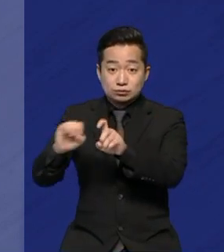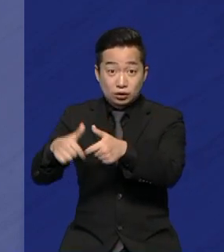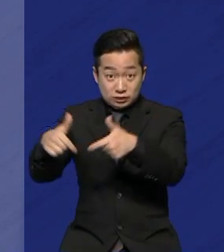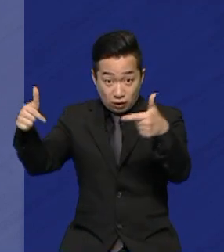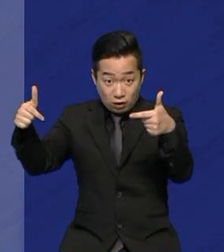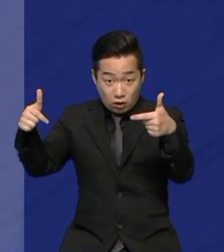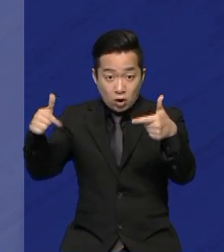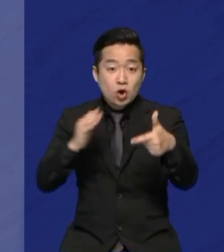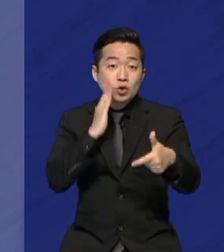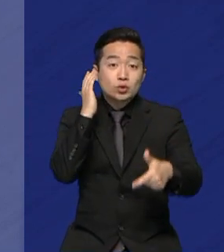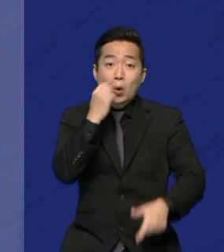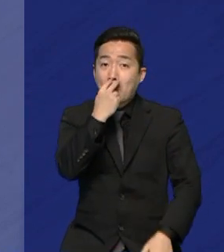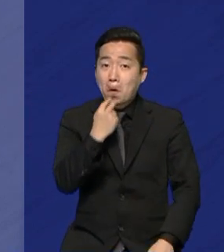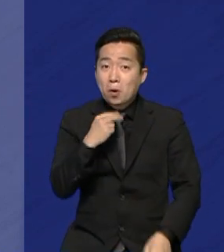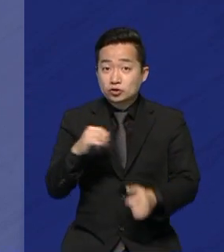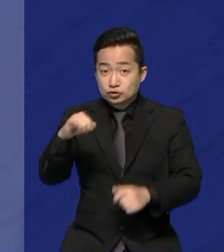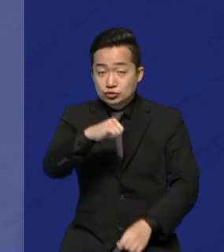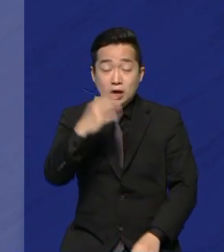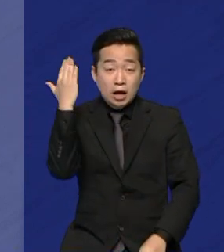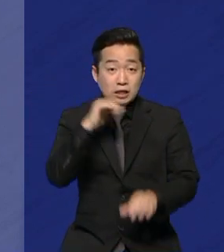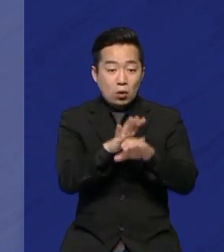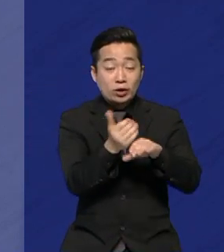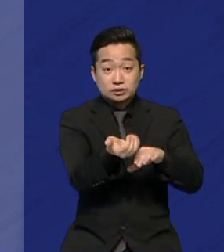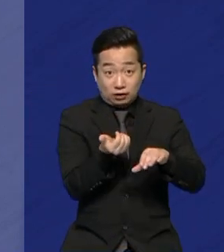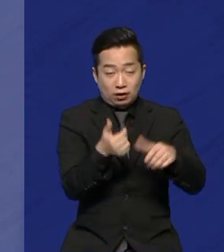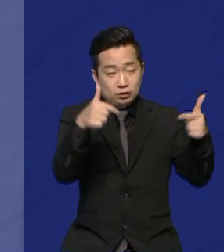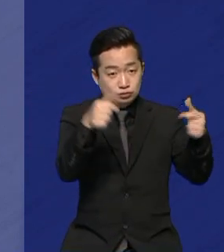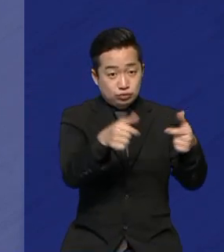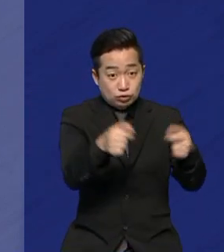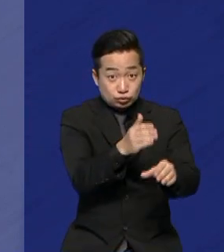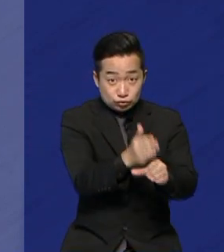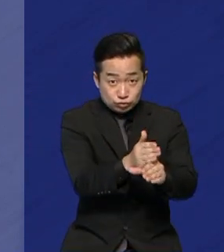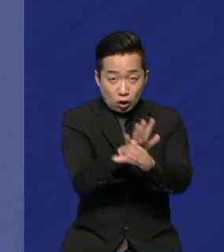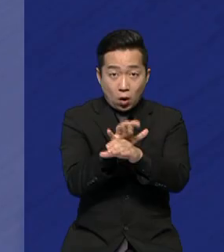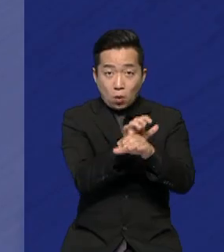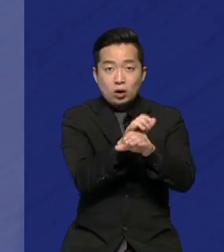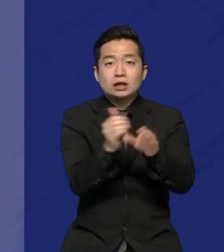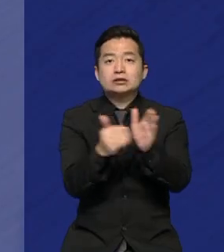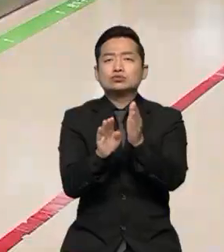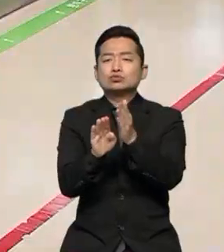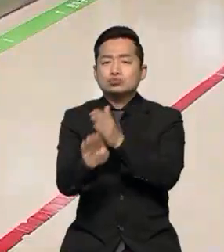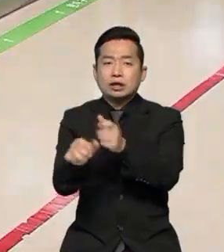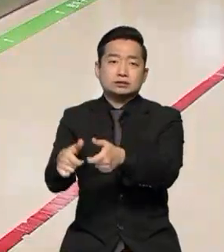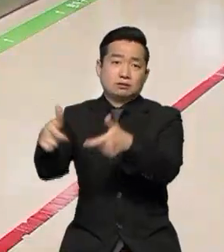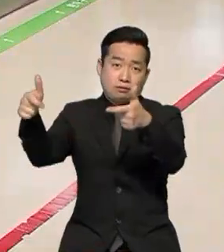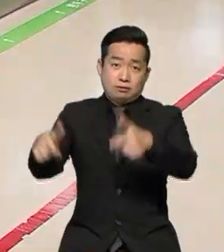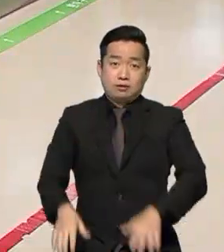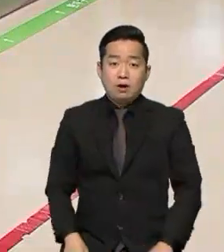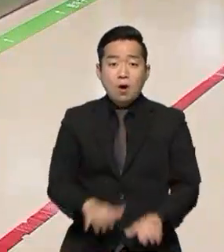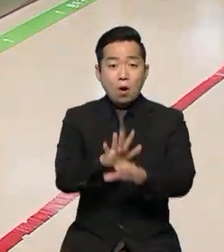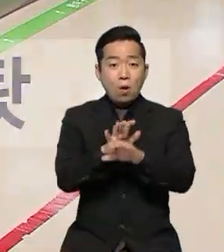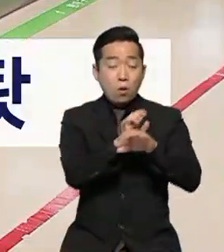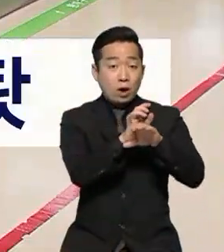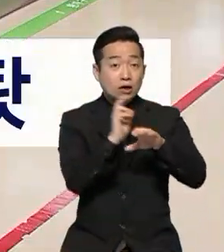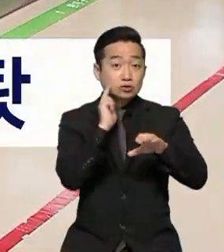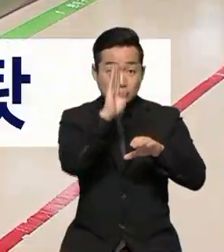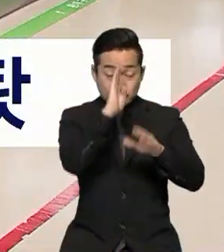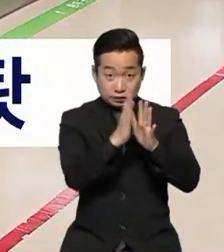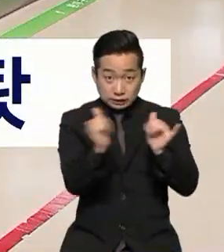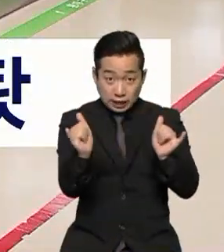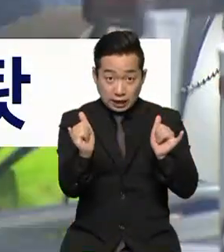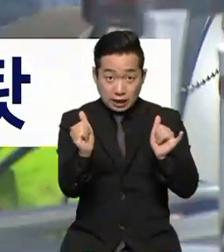농농균은 코로나 이전까지 줄어드는 추세였는데 코로나 이후 반전에 늘었습니다 코로나 중환자에게